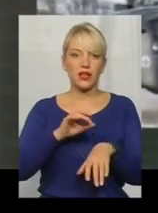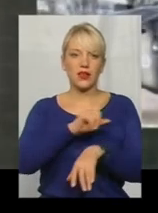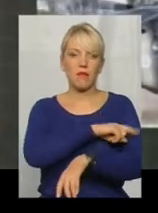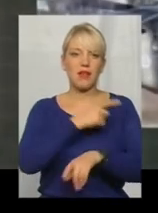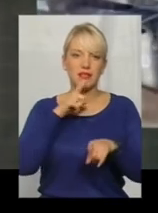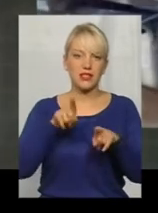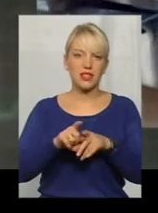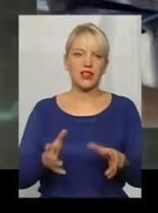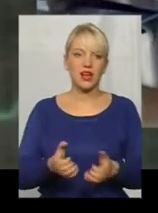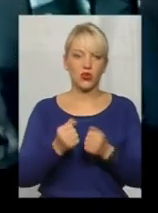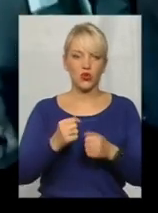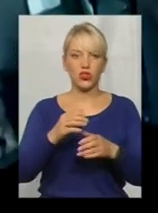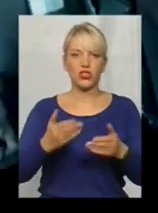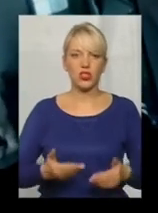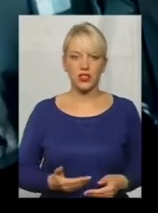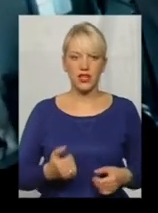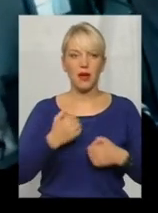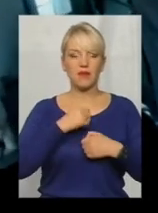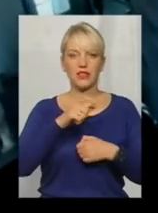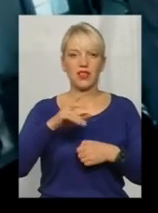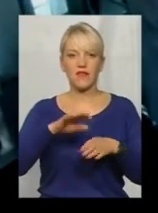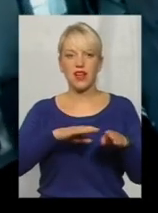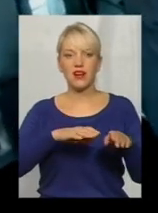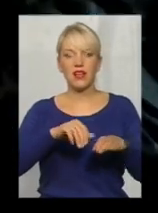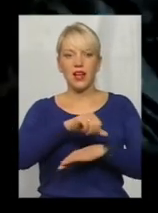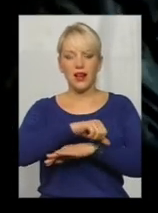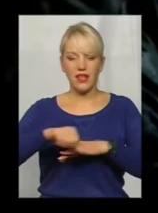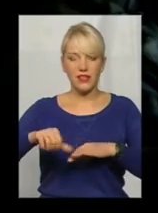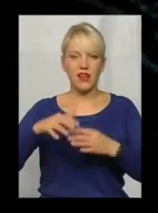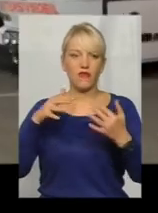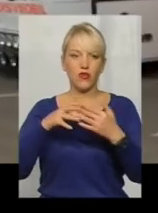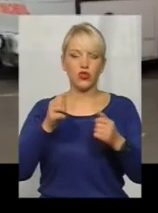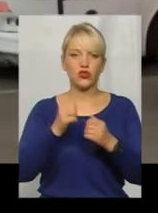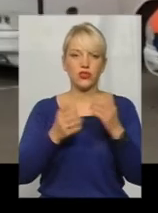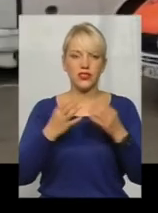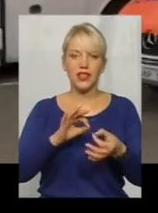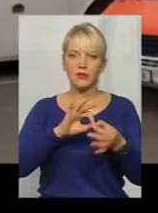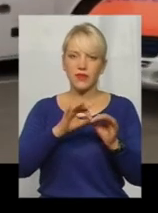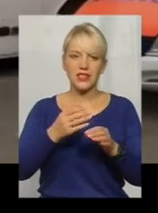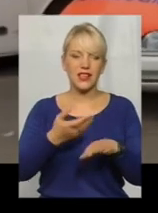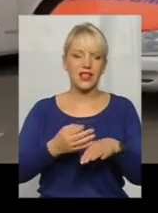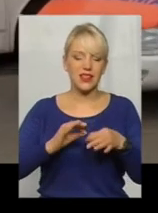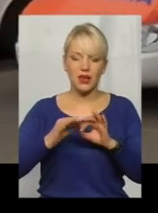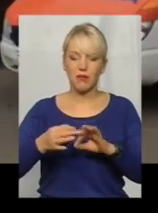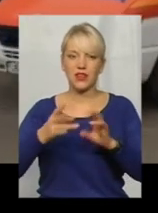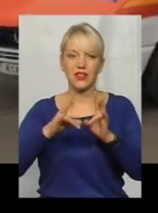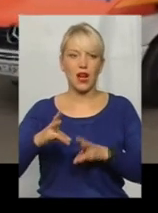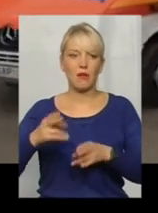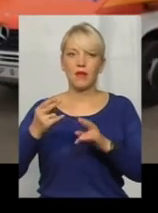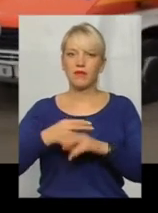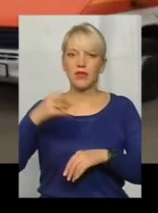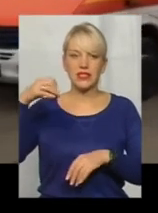рятують життя українських бійців на лінії фронту. Мало не щодня доводиться справляти зі складними травмами, деколи навіть без світла